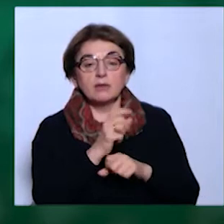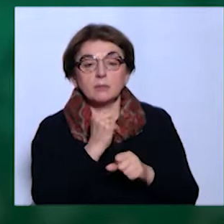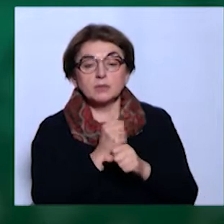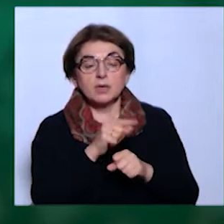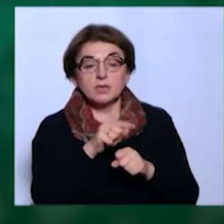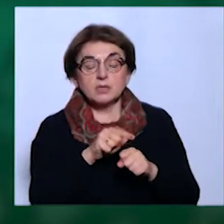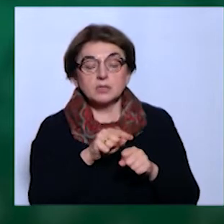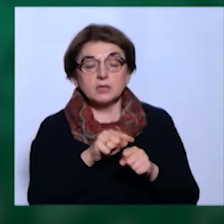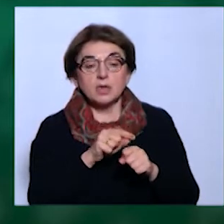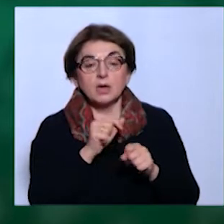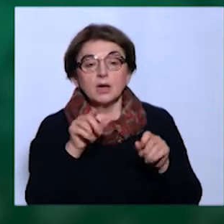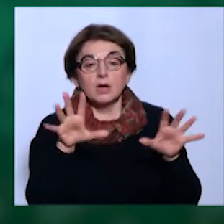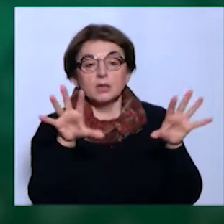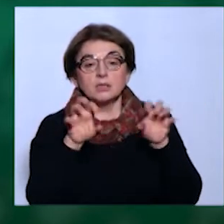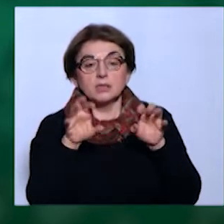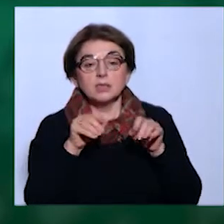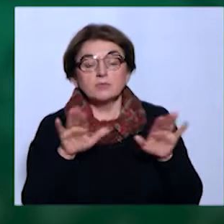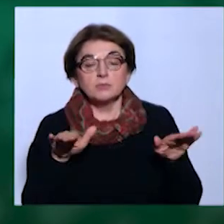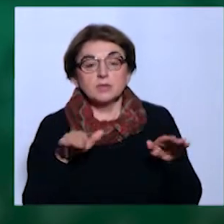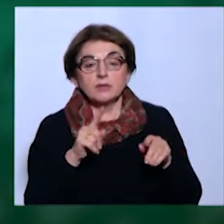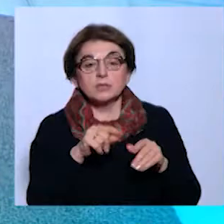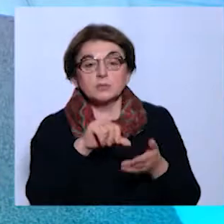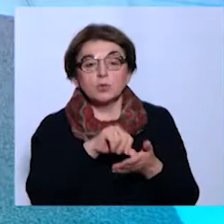ritats monatsileobs damtvervashi.